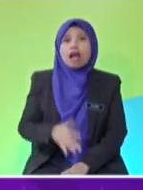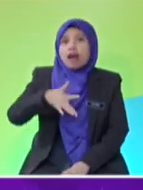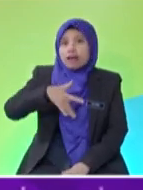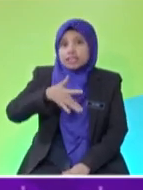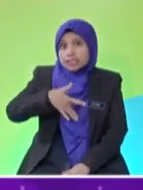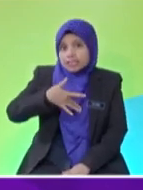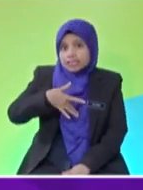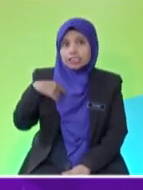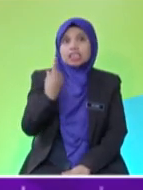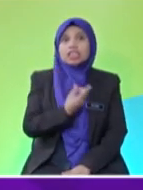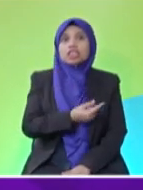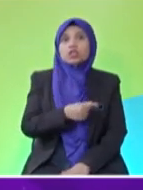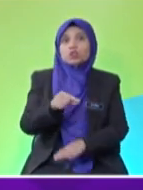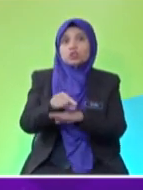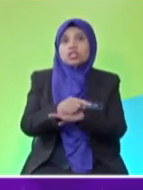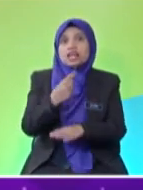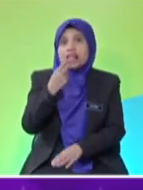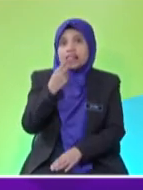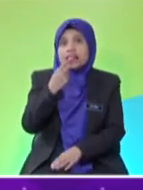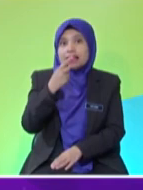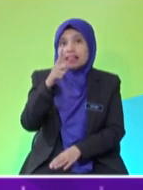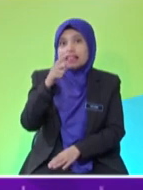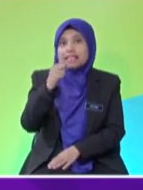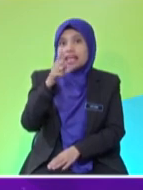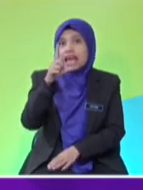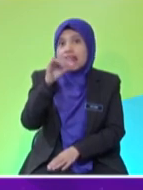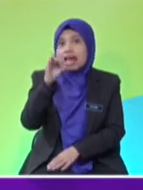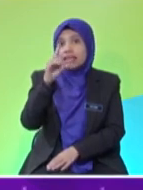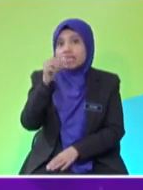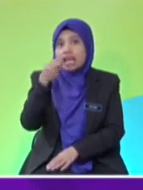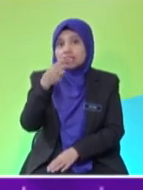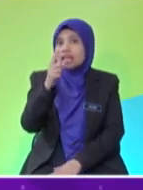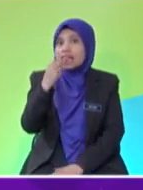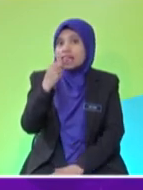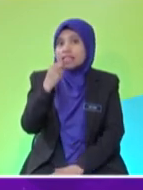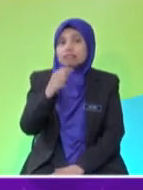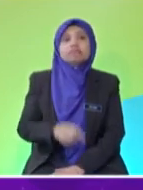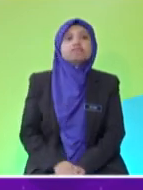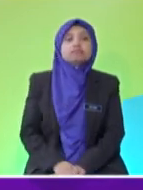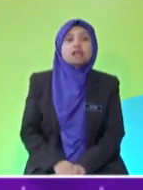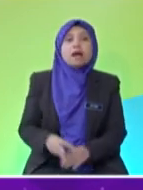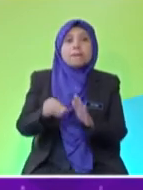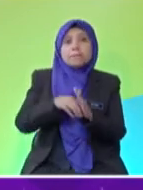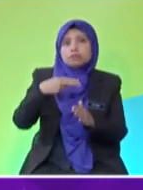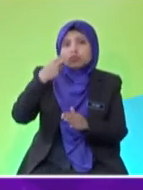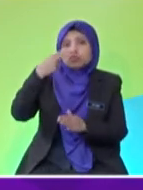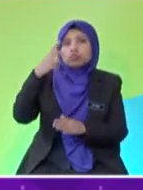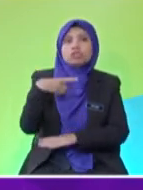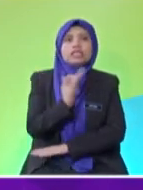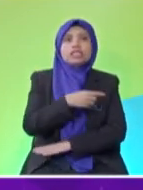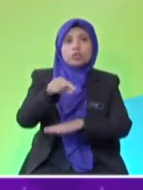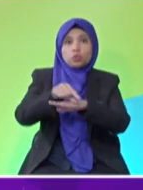kita gunakan apabila tidak kita gunakan lidah menghidupi kita